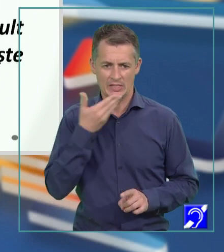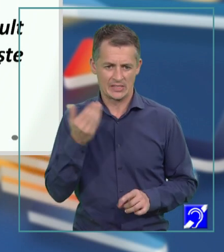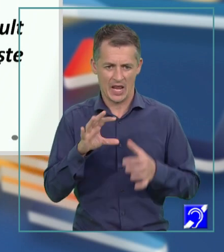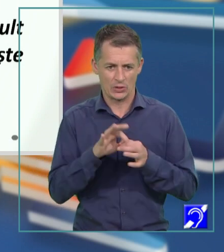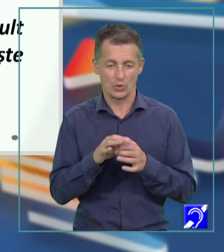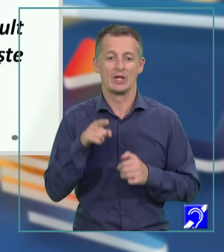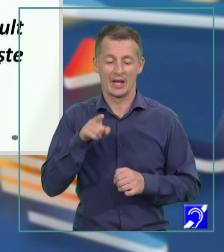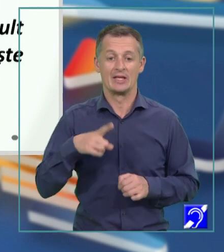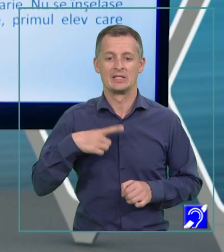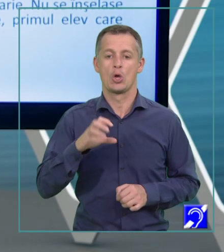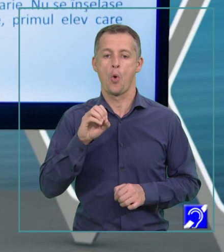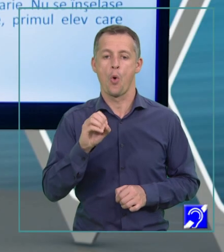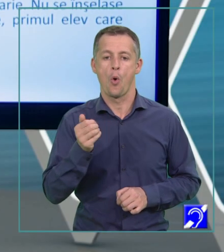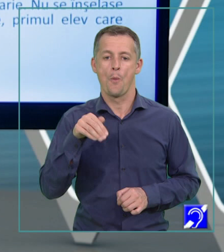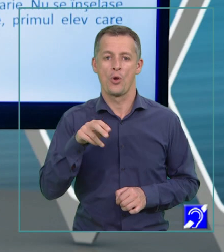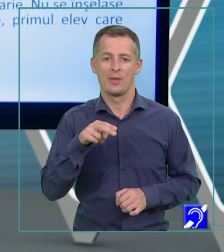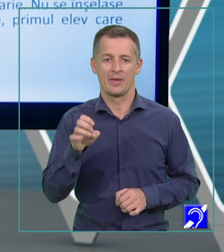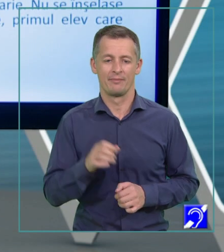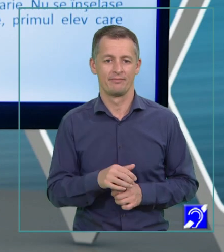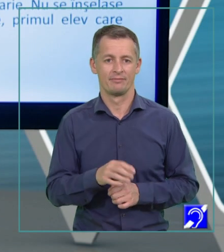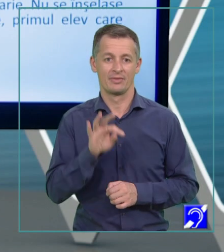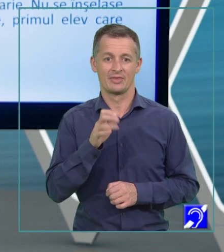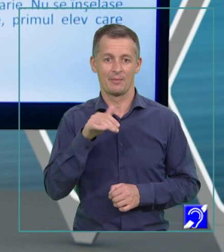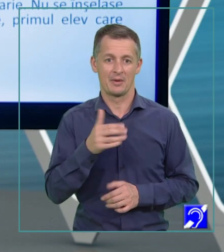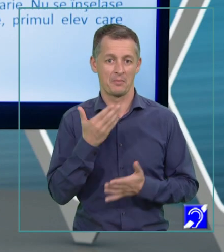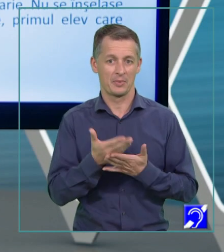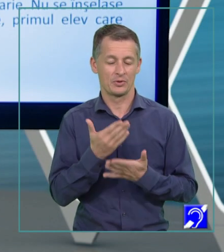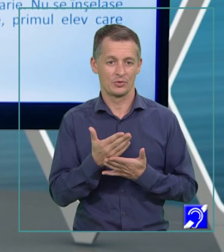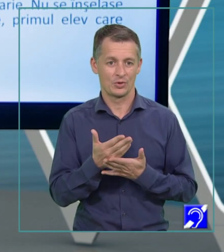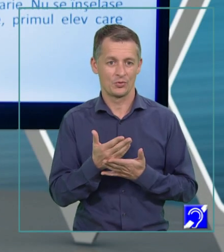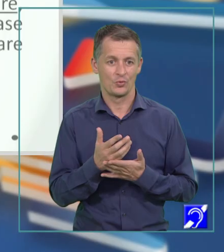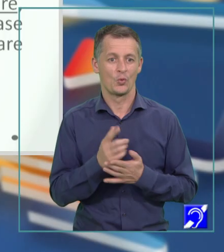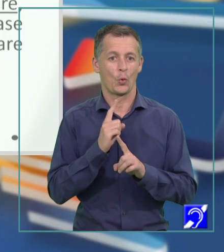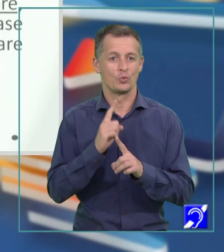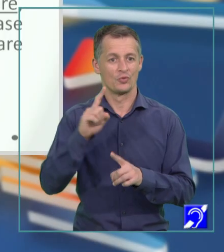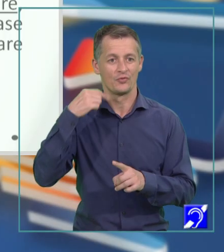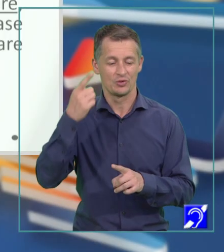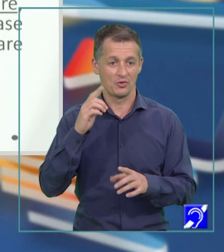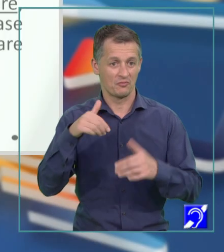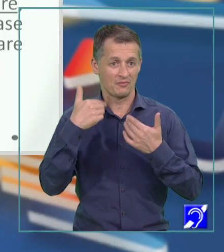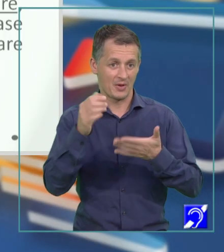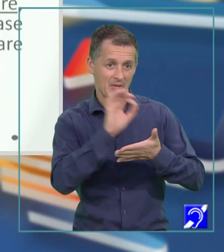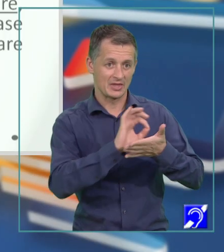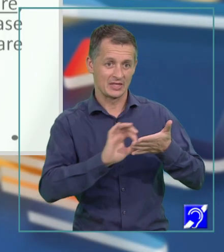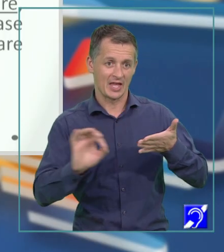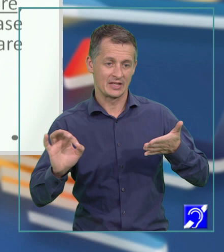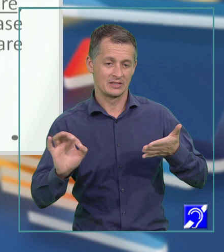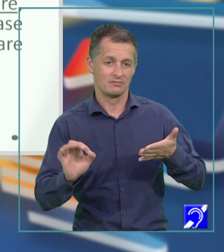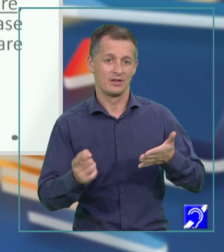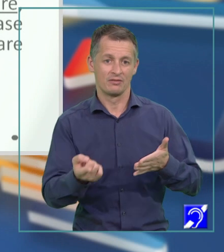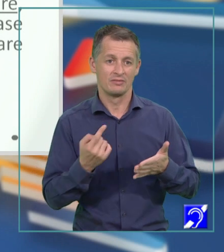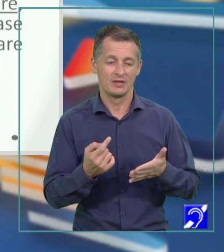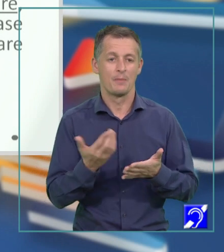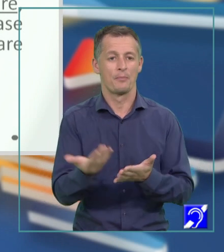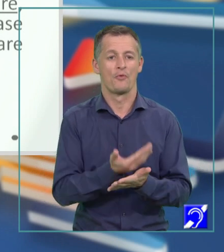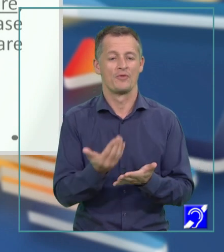sunt omonime. Tema voastră pentru ora viitoare. V-am dat un text, tot din